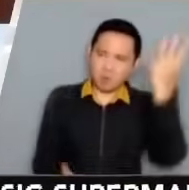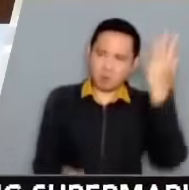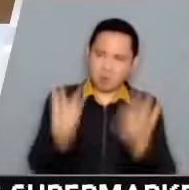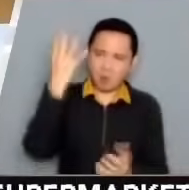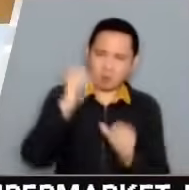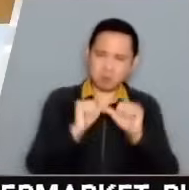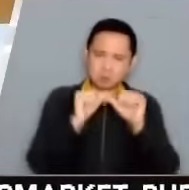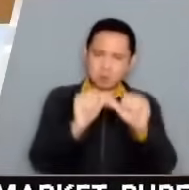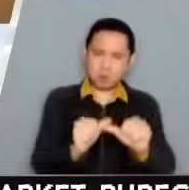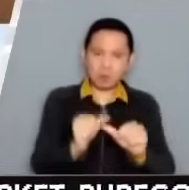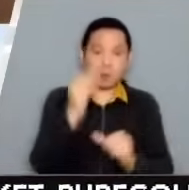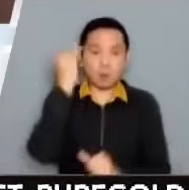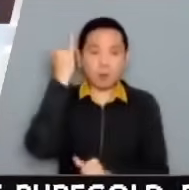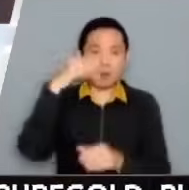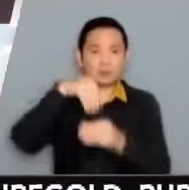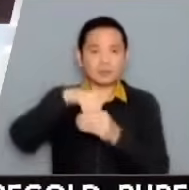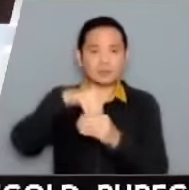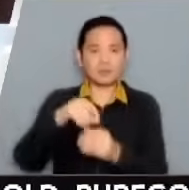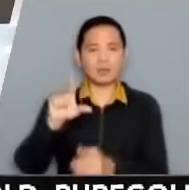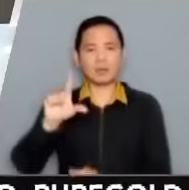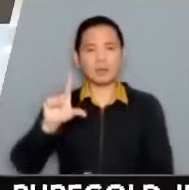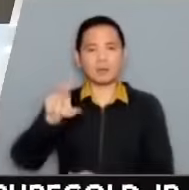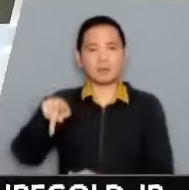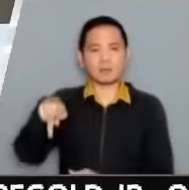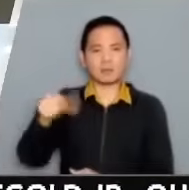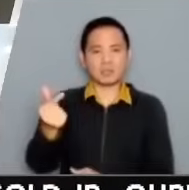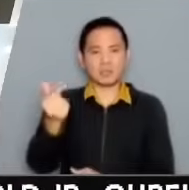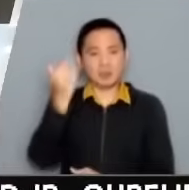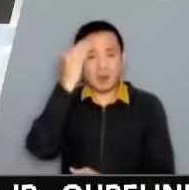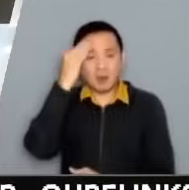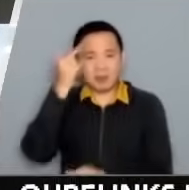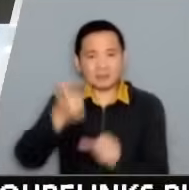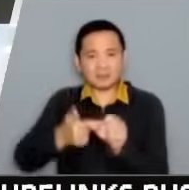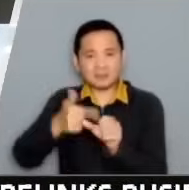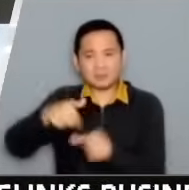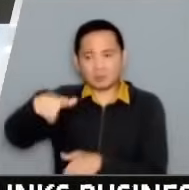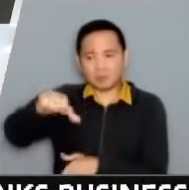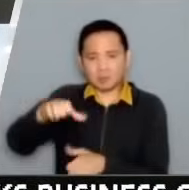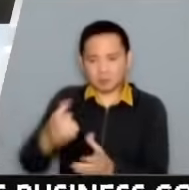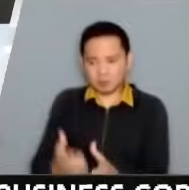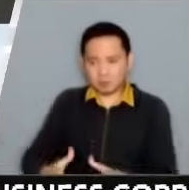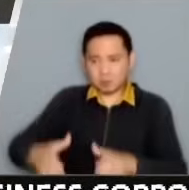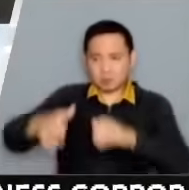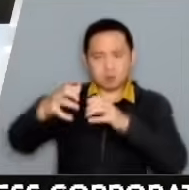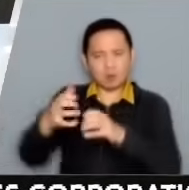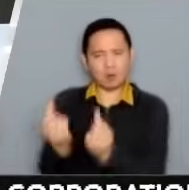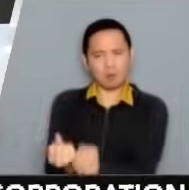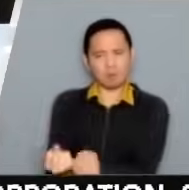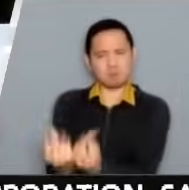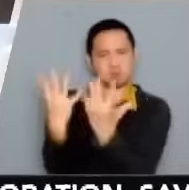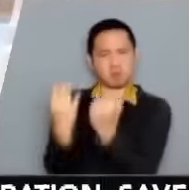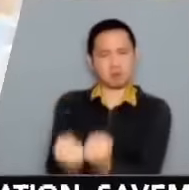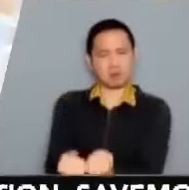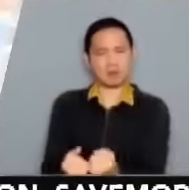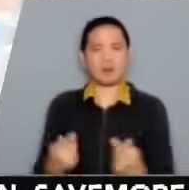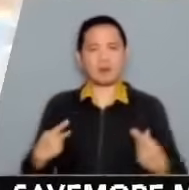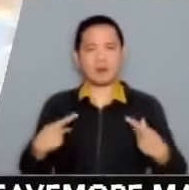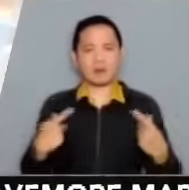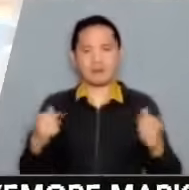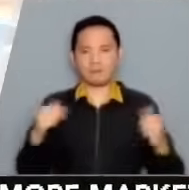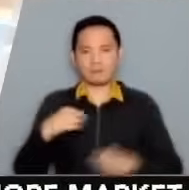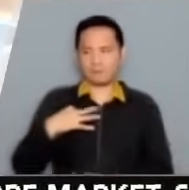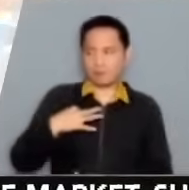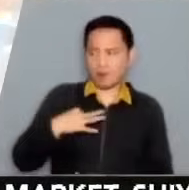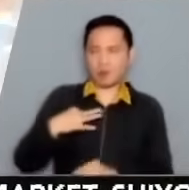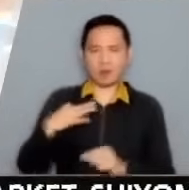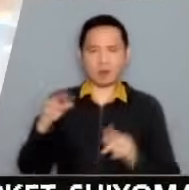nasusunog. Itinaas ang unang alarma. Walong fire truck ang rumisponde bukod pa sa fire volunteers. Napula